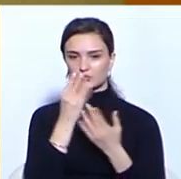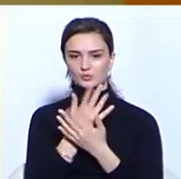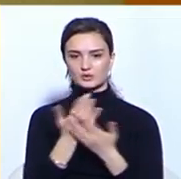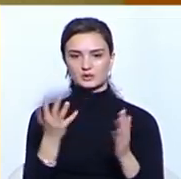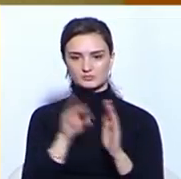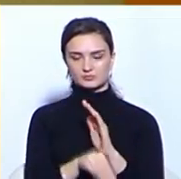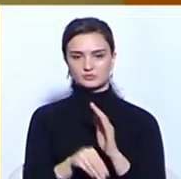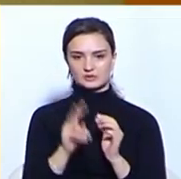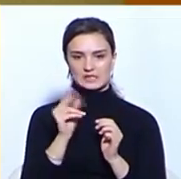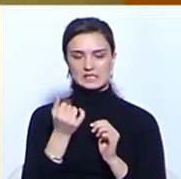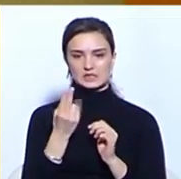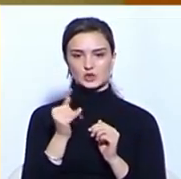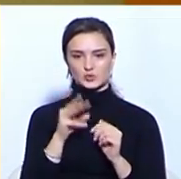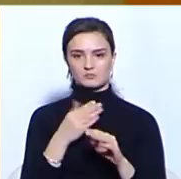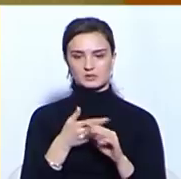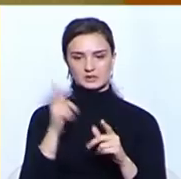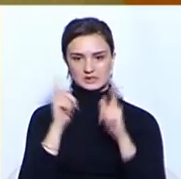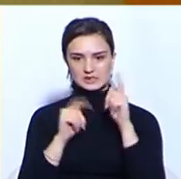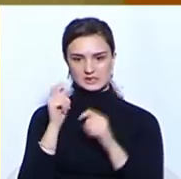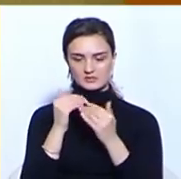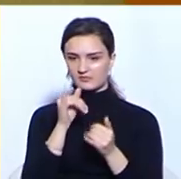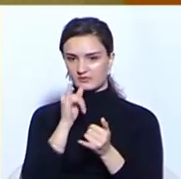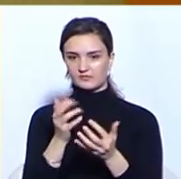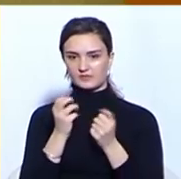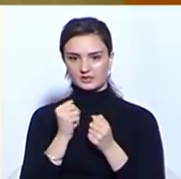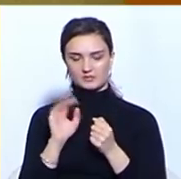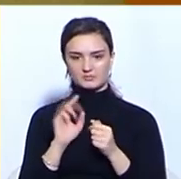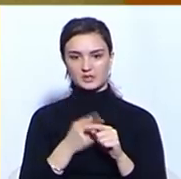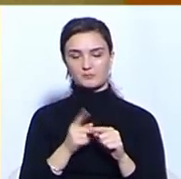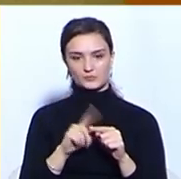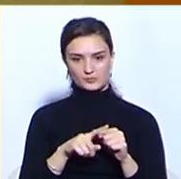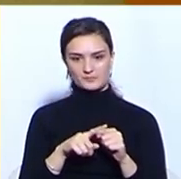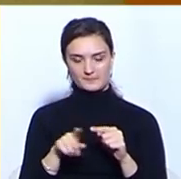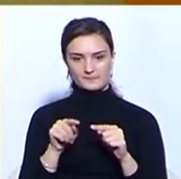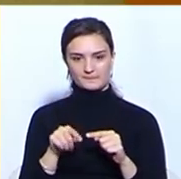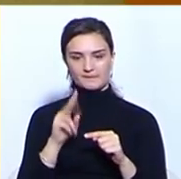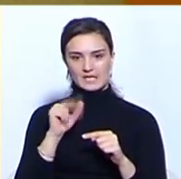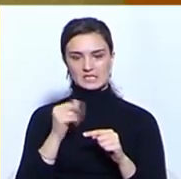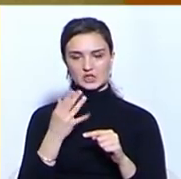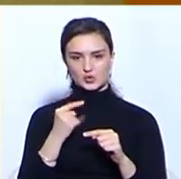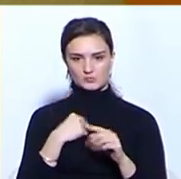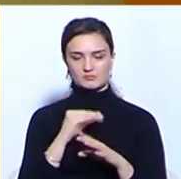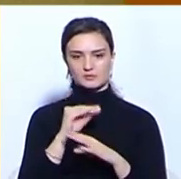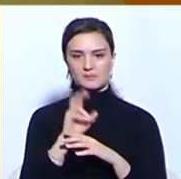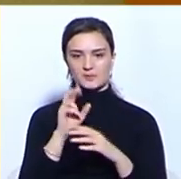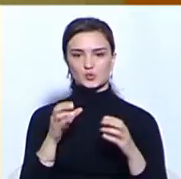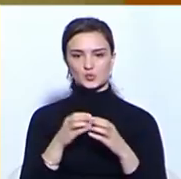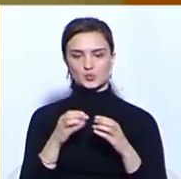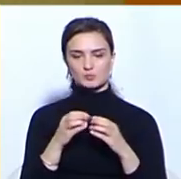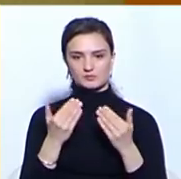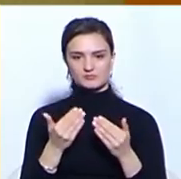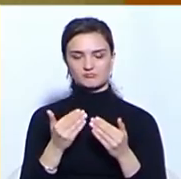პროდუქტებში არსებულ კალციუმს, მაგალითად რძის ნაწარმს ვერ ვიღებთ. ამიტომ დანაკარგი კალციუმის მაღალია, ბეჯგუფის